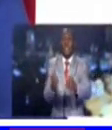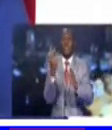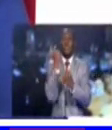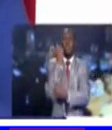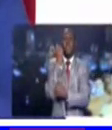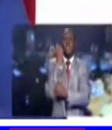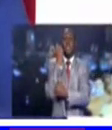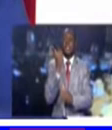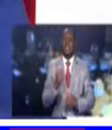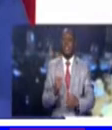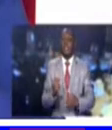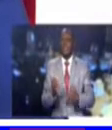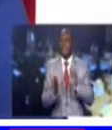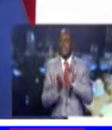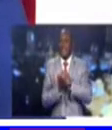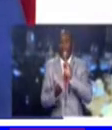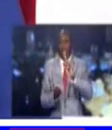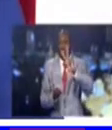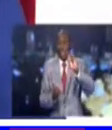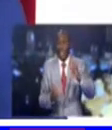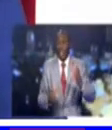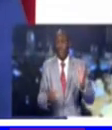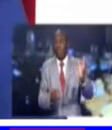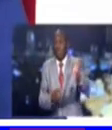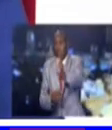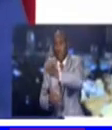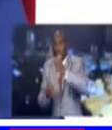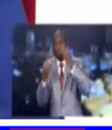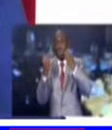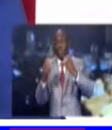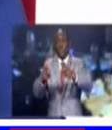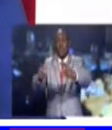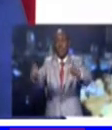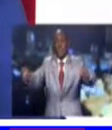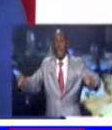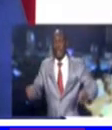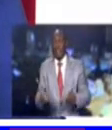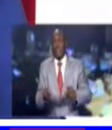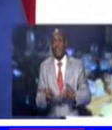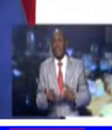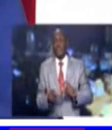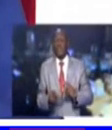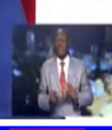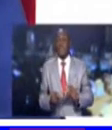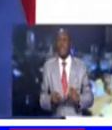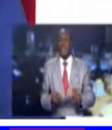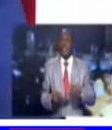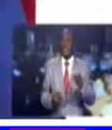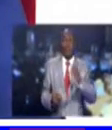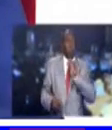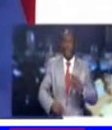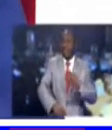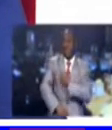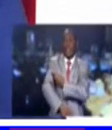c'est dire que le virus gagne du terrain j'ajoute qu'à ce jour il n'y a ni